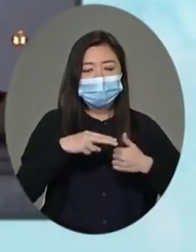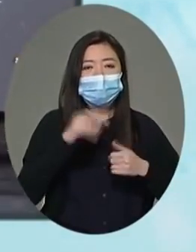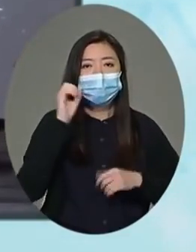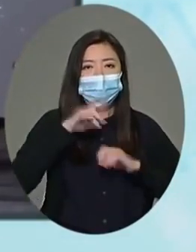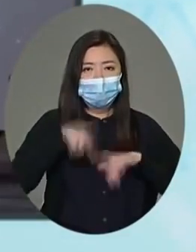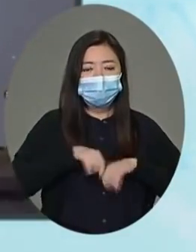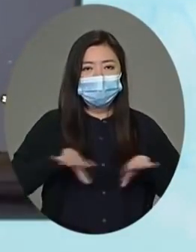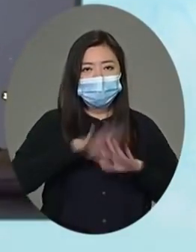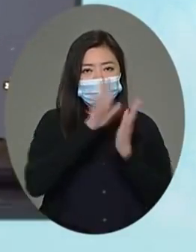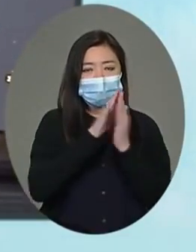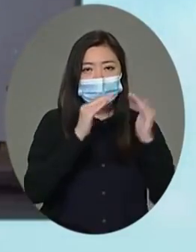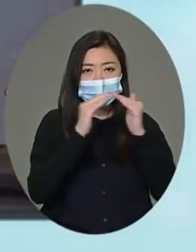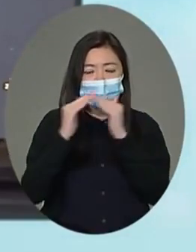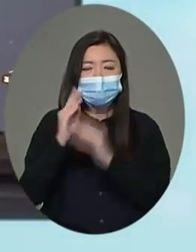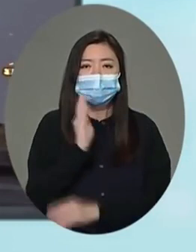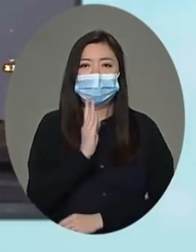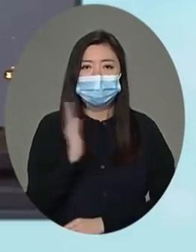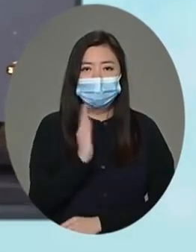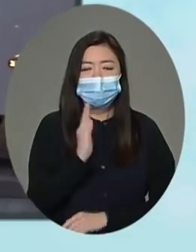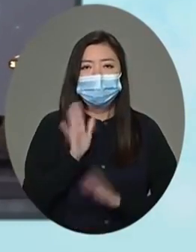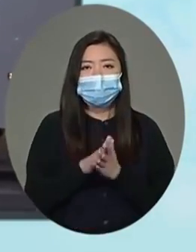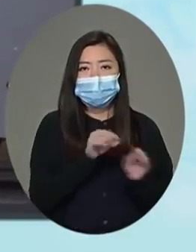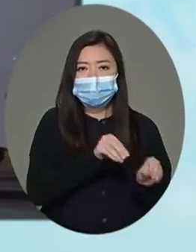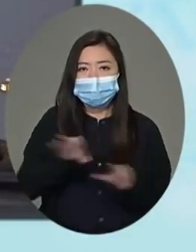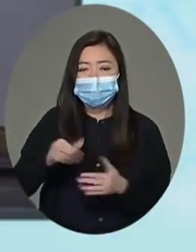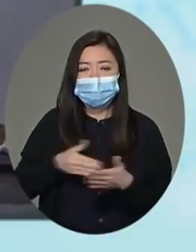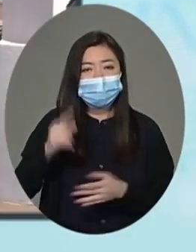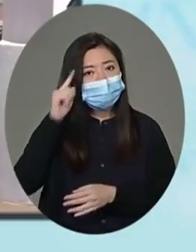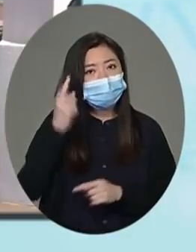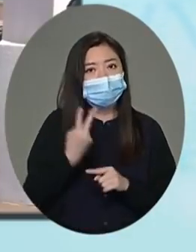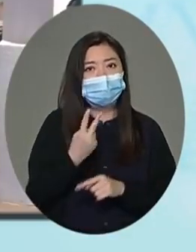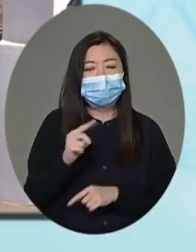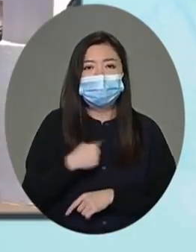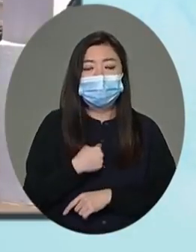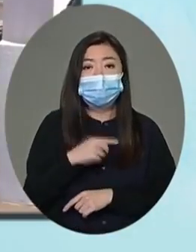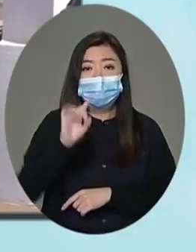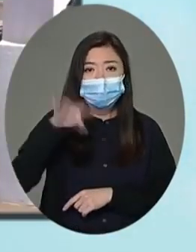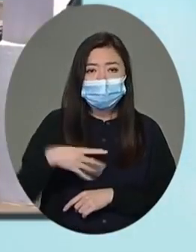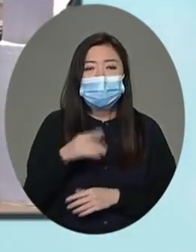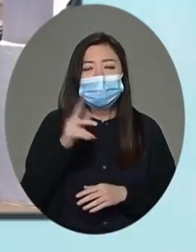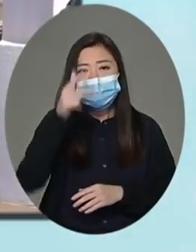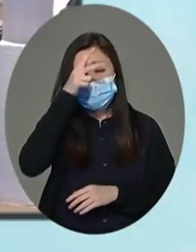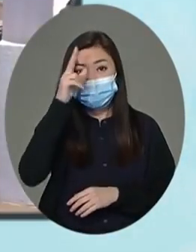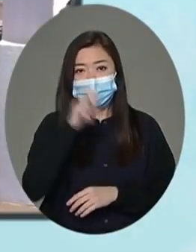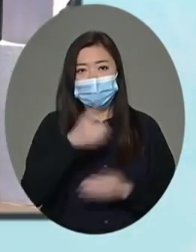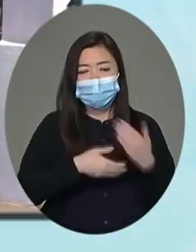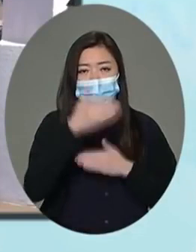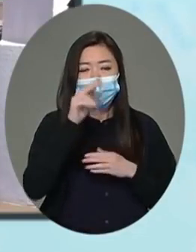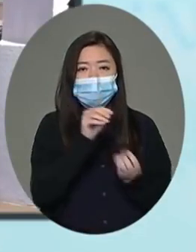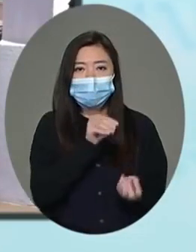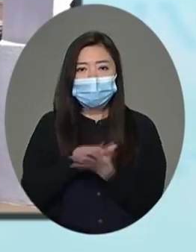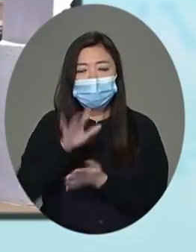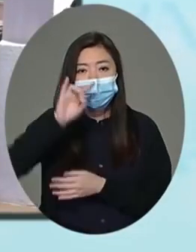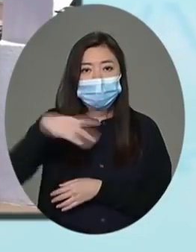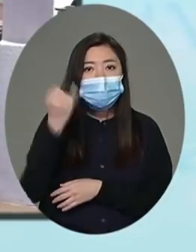廈大約400個單位的居民都要撤離檢疫21日，原因是政府發現大廈出現感染